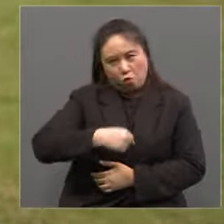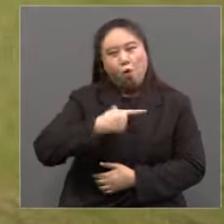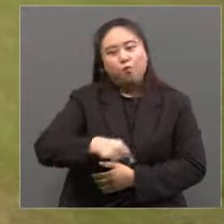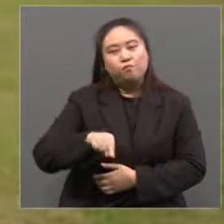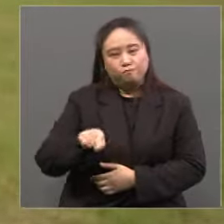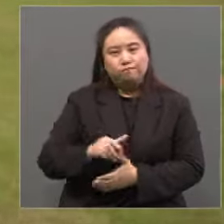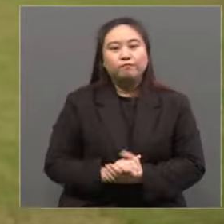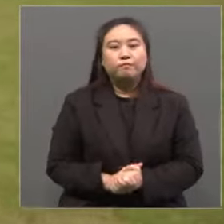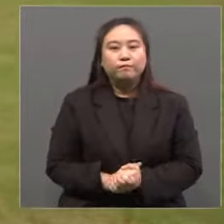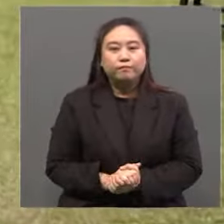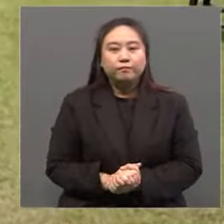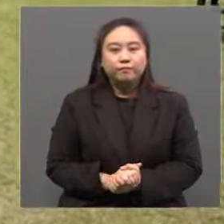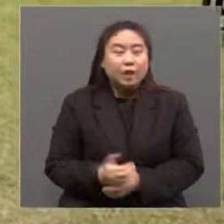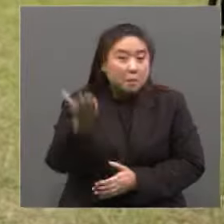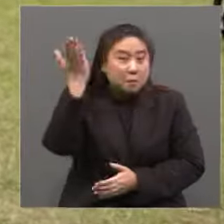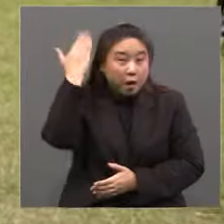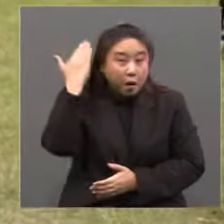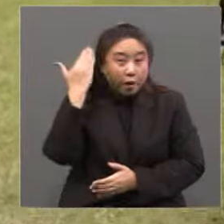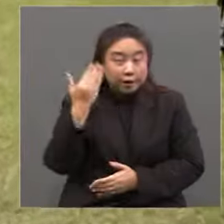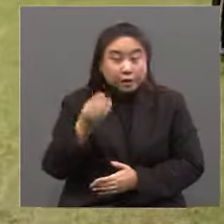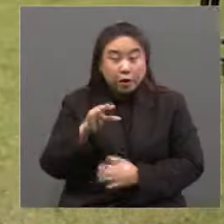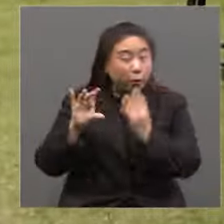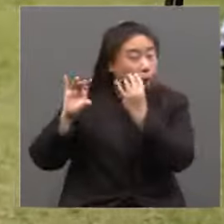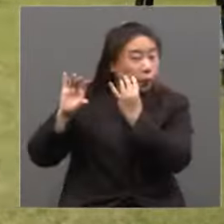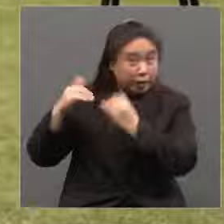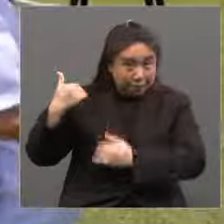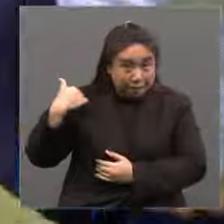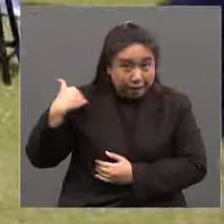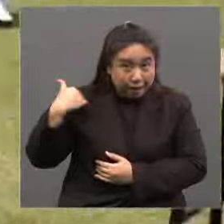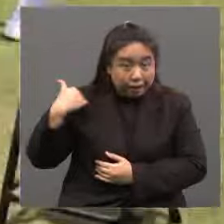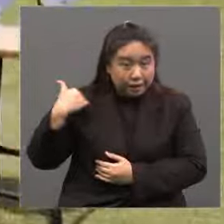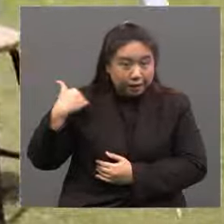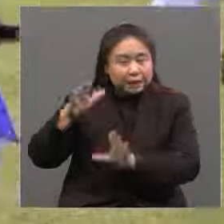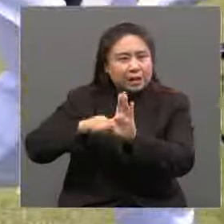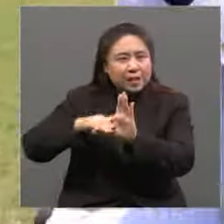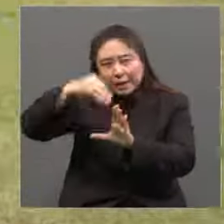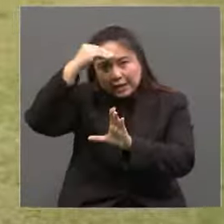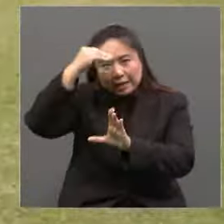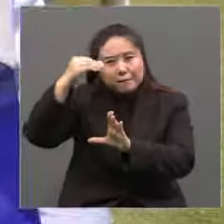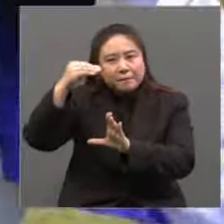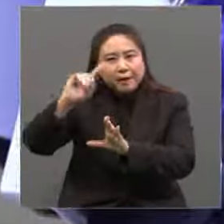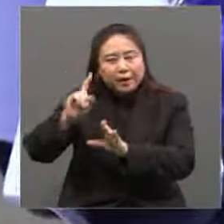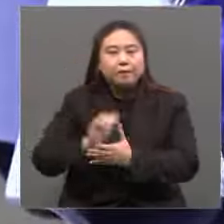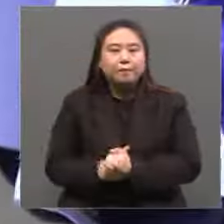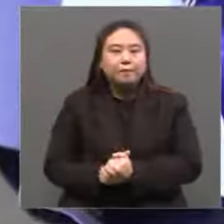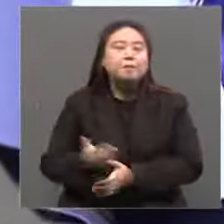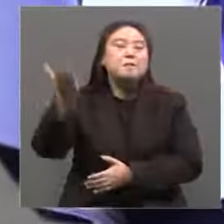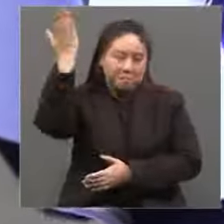ตรี เราเคยเล่นมาก่อนไหมคะหรือเราเข้าวงช่วงไหนอะคะ หนูเคยเล่น